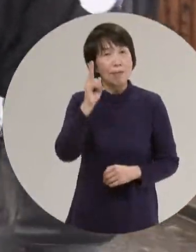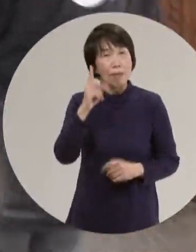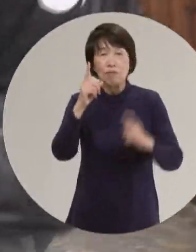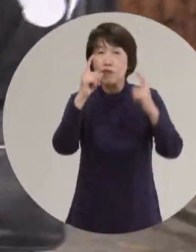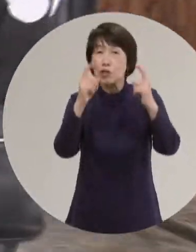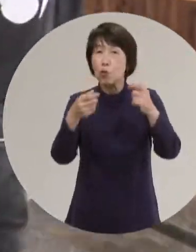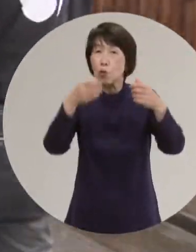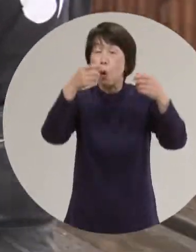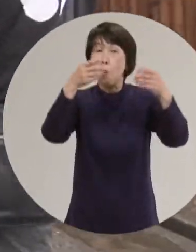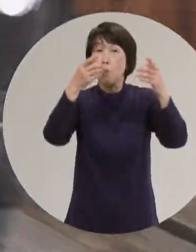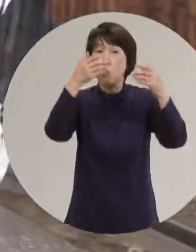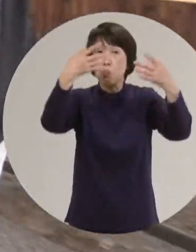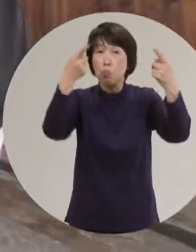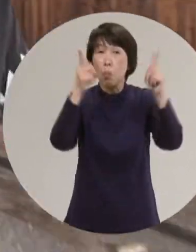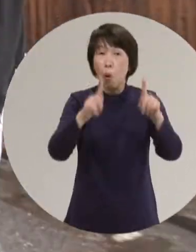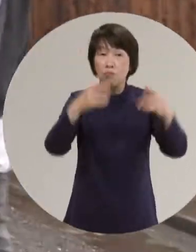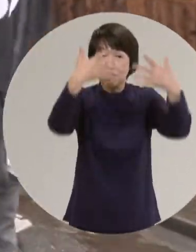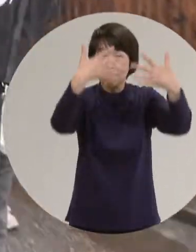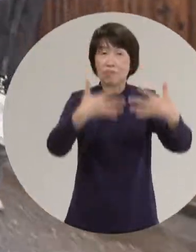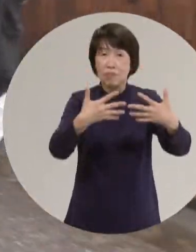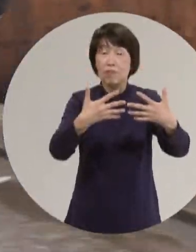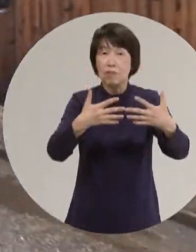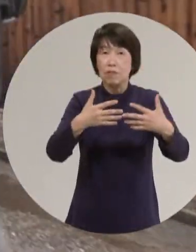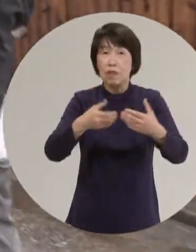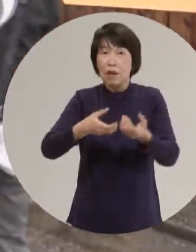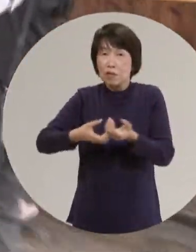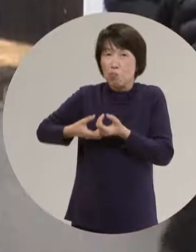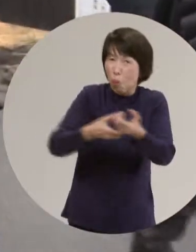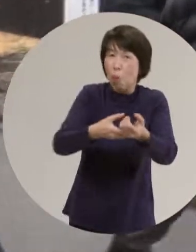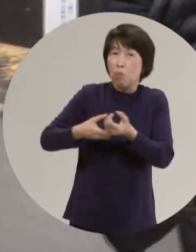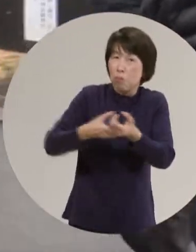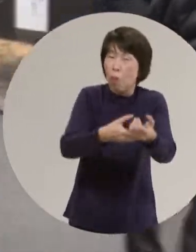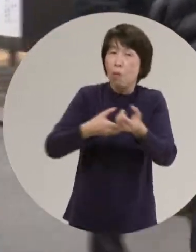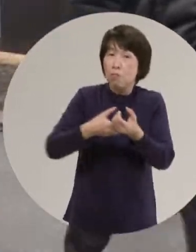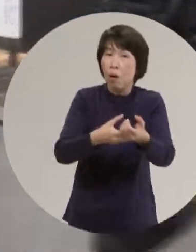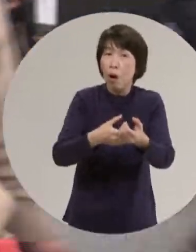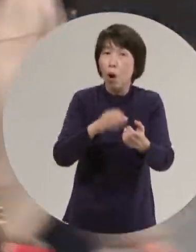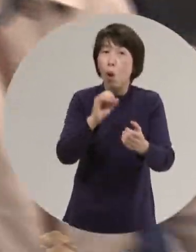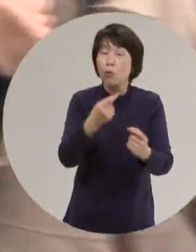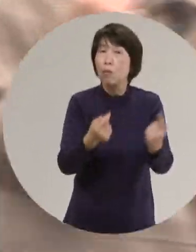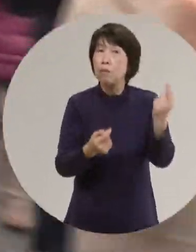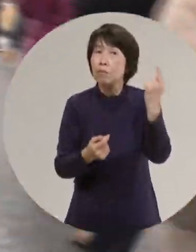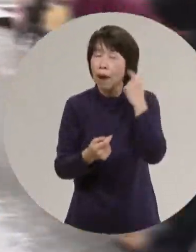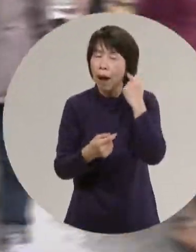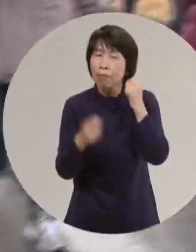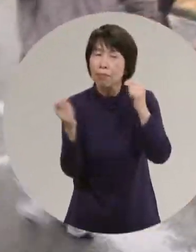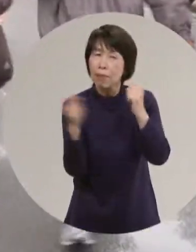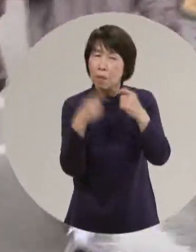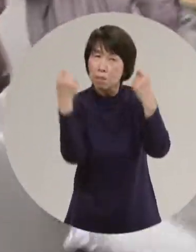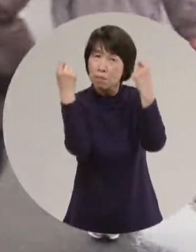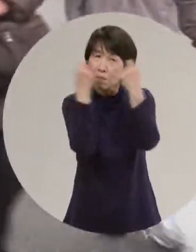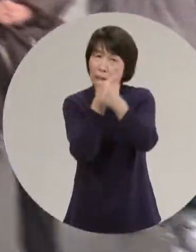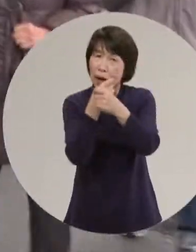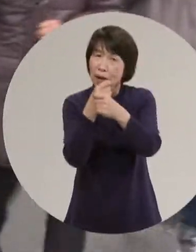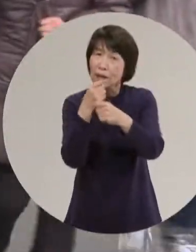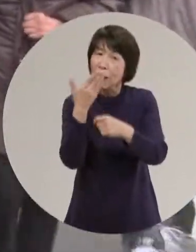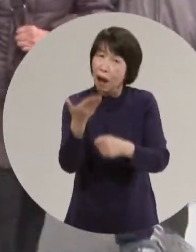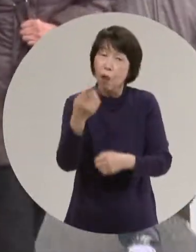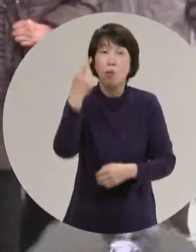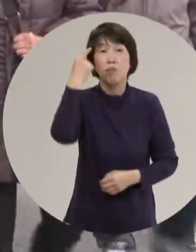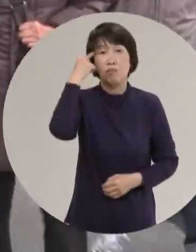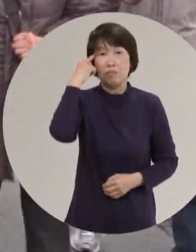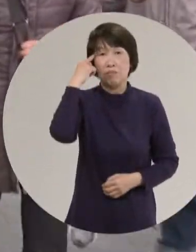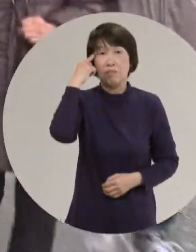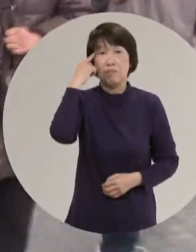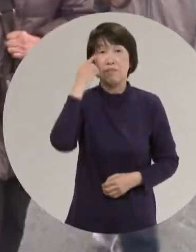でドーンドーンドーンってこう打ち上げたんですね。でこういう音が太鼓と間違えられたんだ